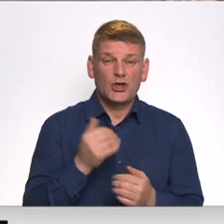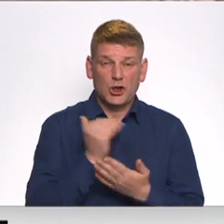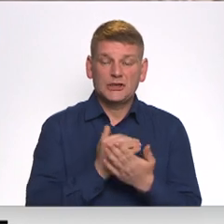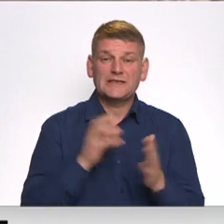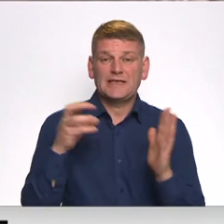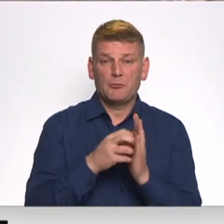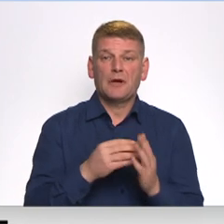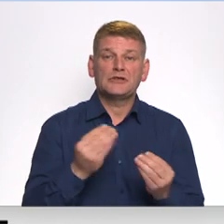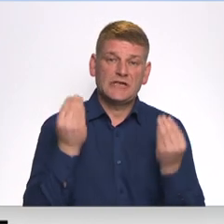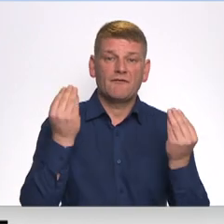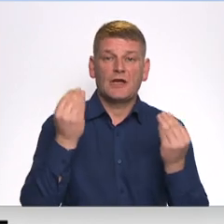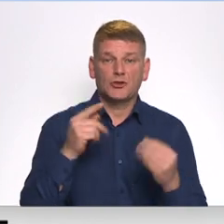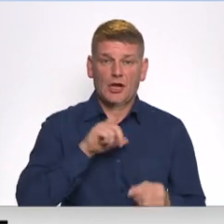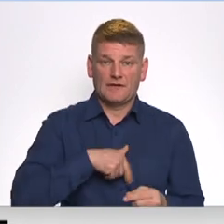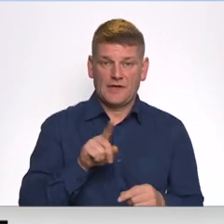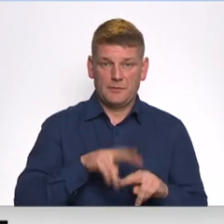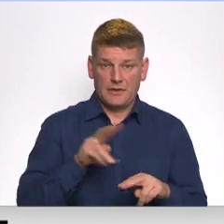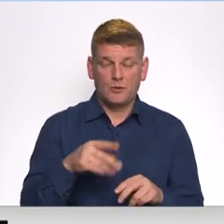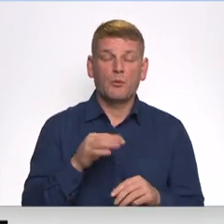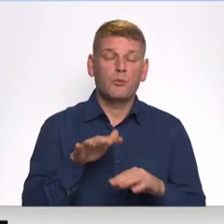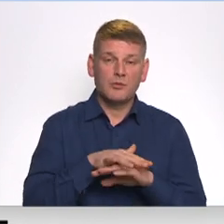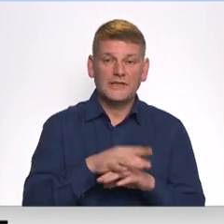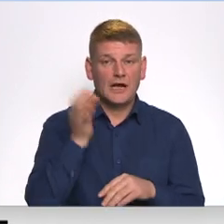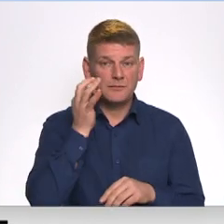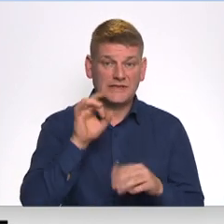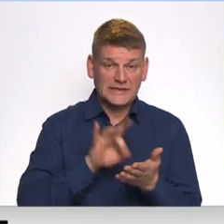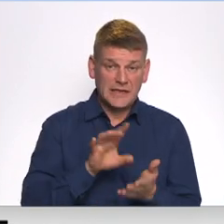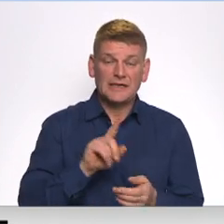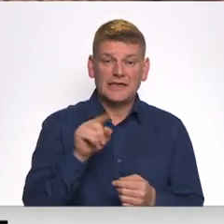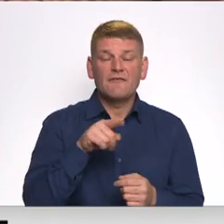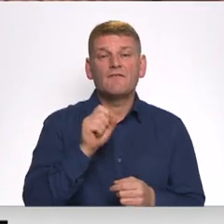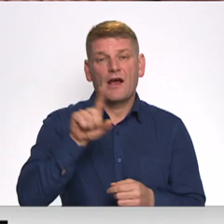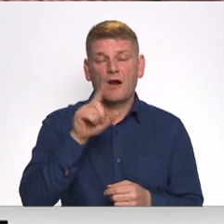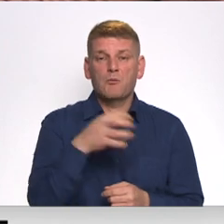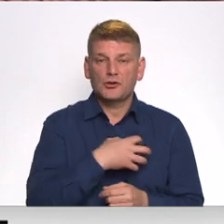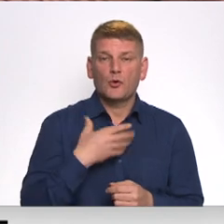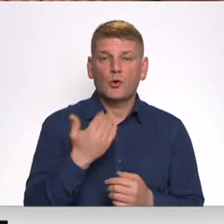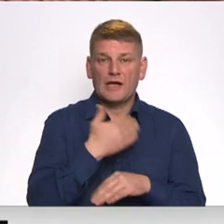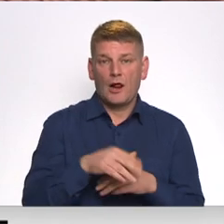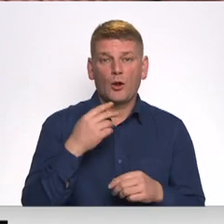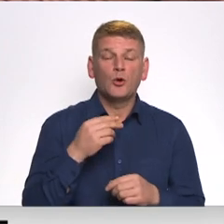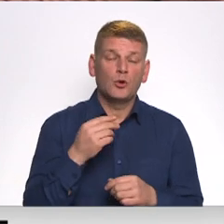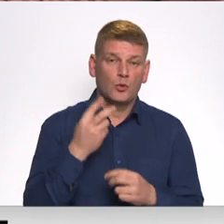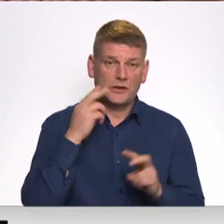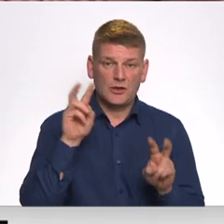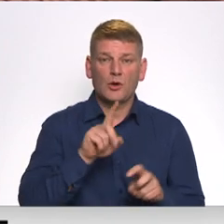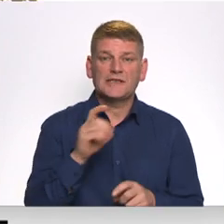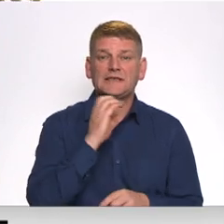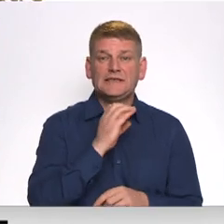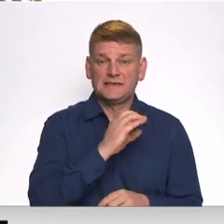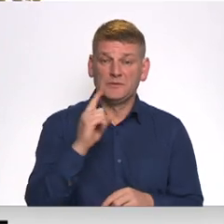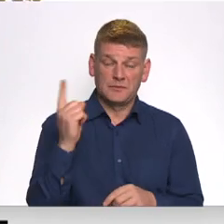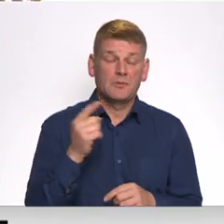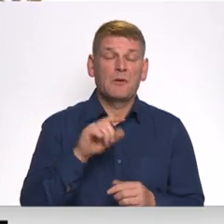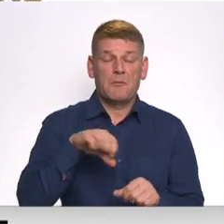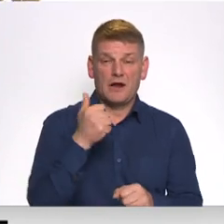slavināšana Latvijā ir pieļaujama. Publiskās atmiņas centrā arī min, ka ir vairākas pašvaldības, kurās ielu nosaukumi, kas veltīti, piemēram, PSRS armijas pārstāvjiem, jau